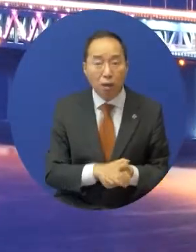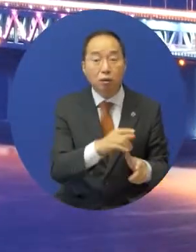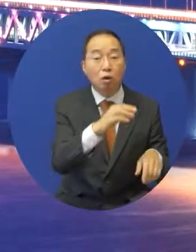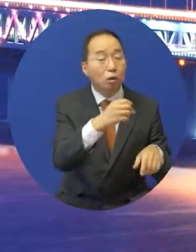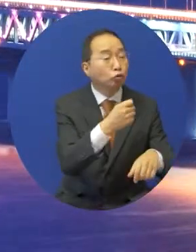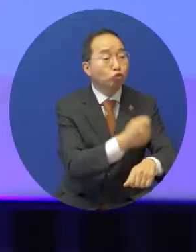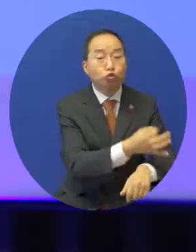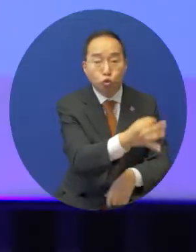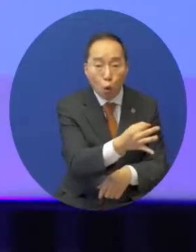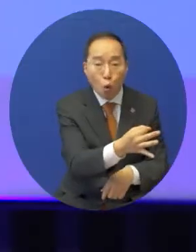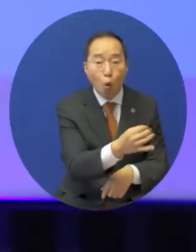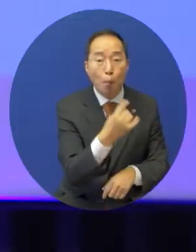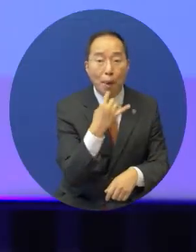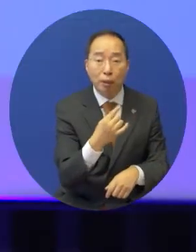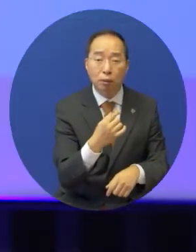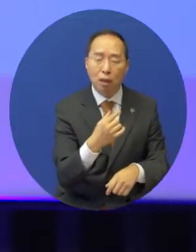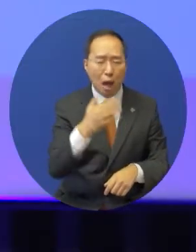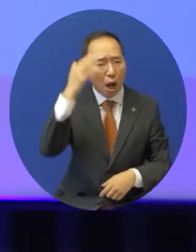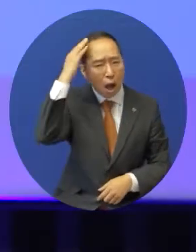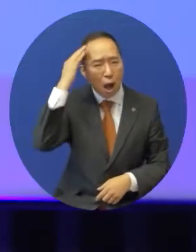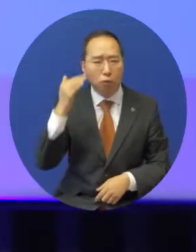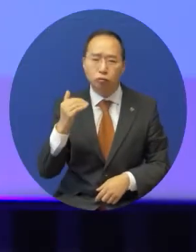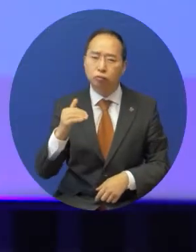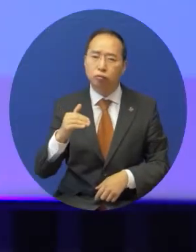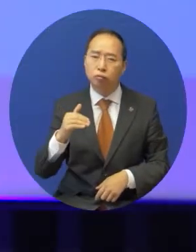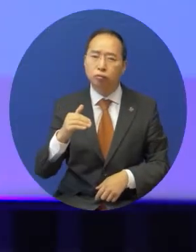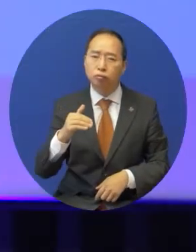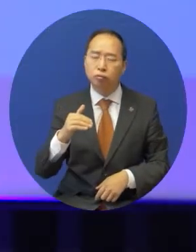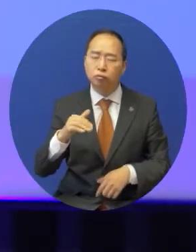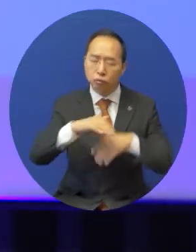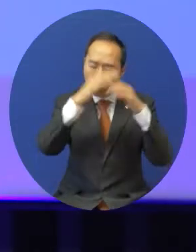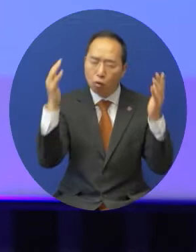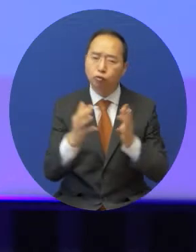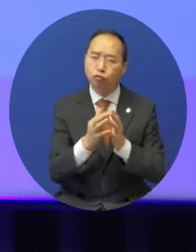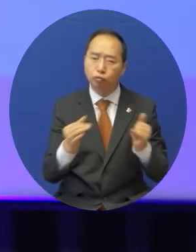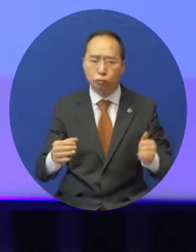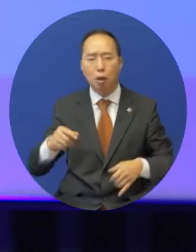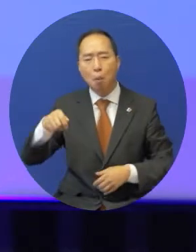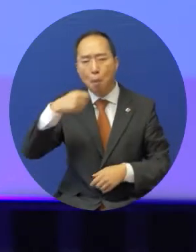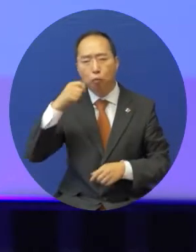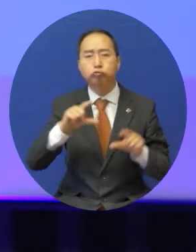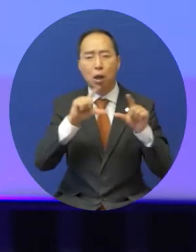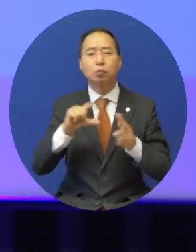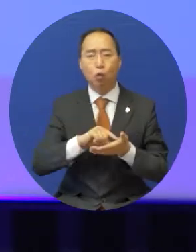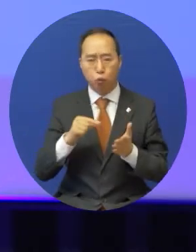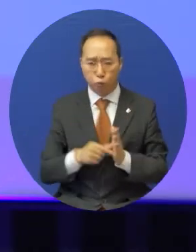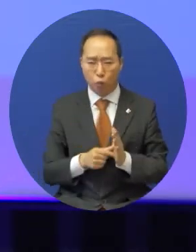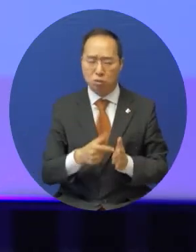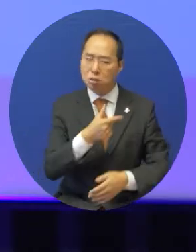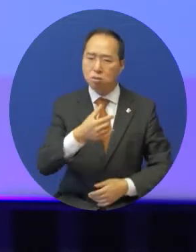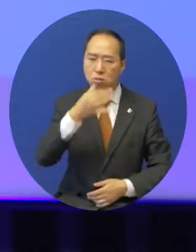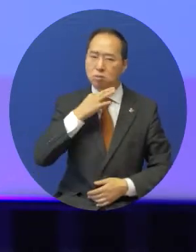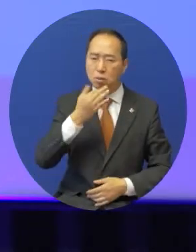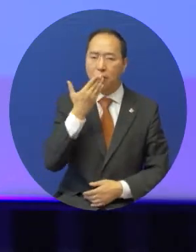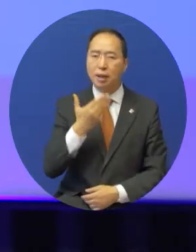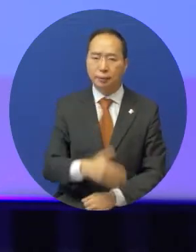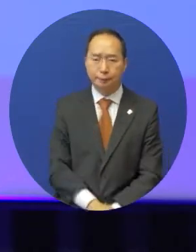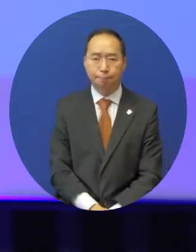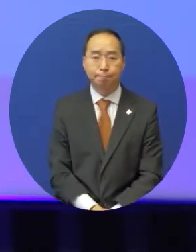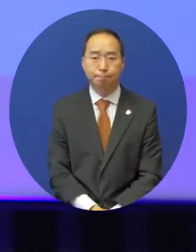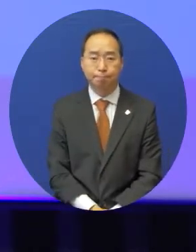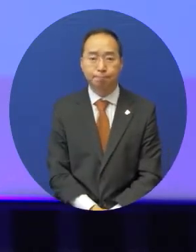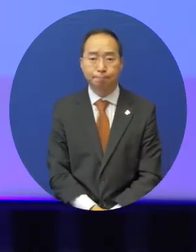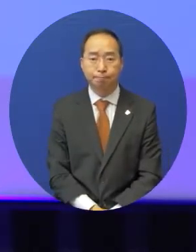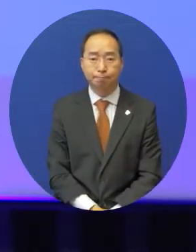나가면 거기서 나오는 수수료만 해도 우리나라 전 국민이 그 먹고 살 수 있는 그